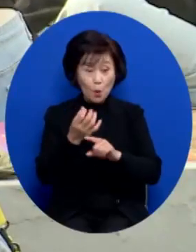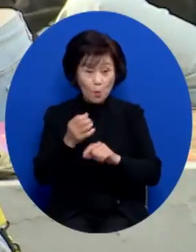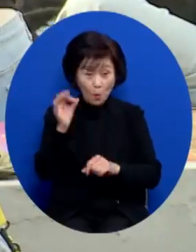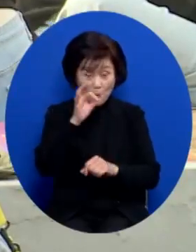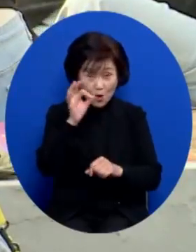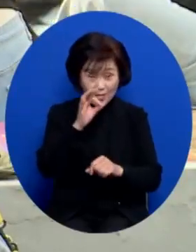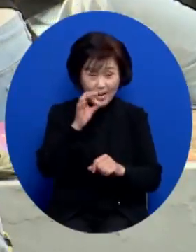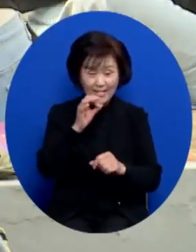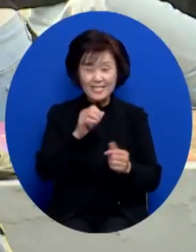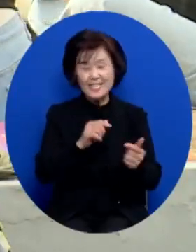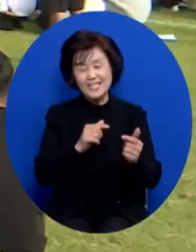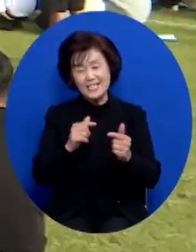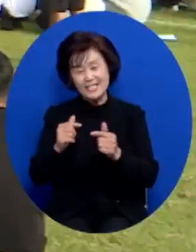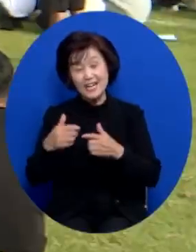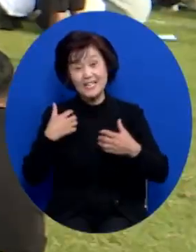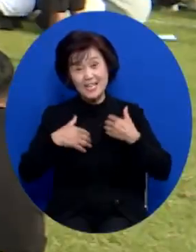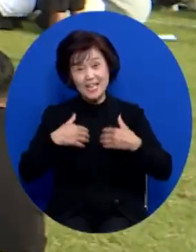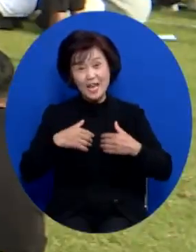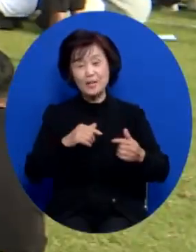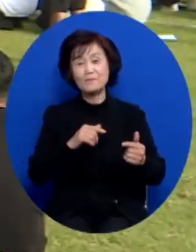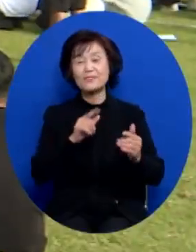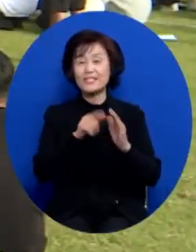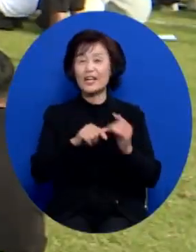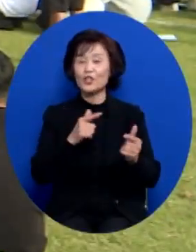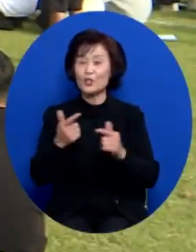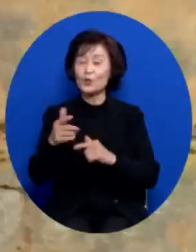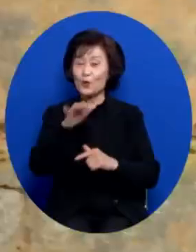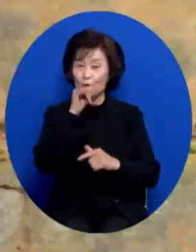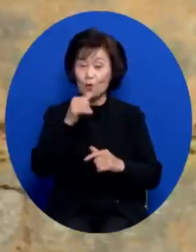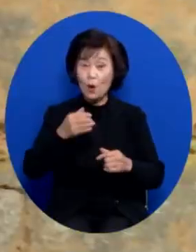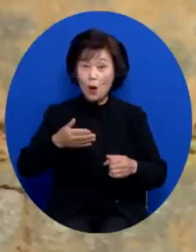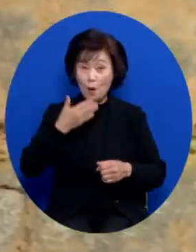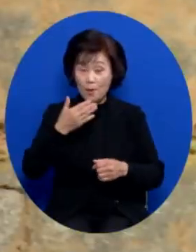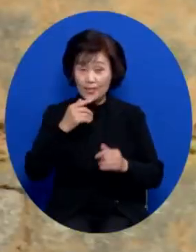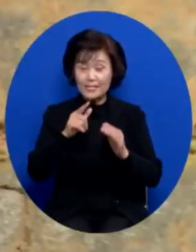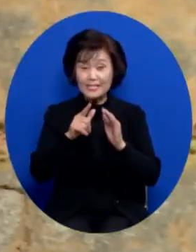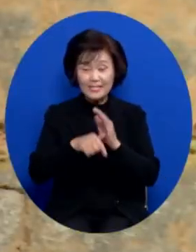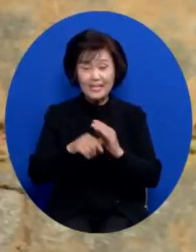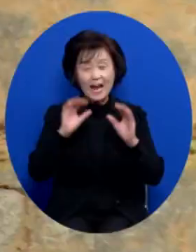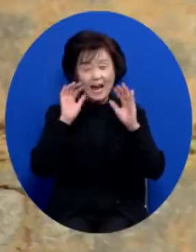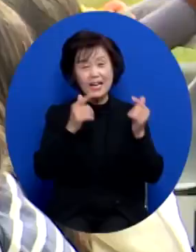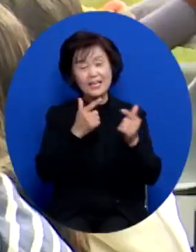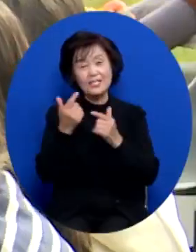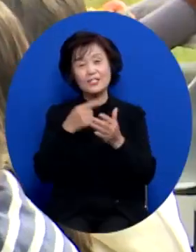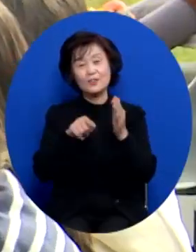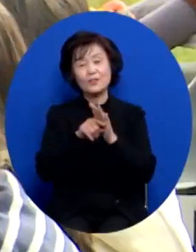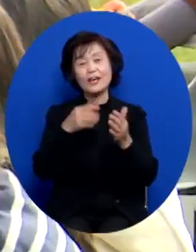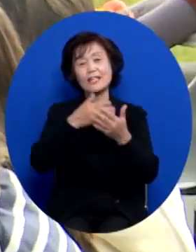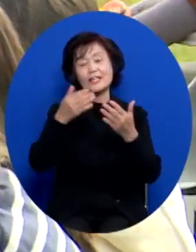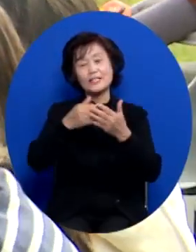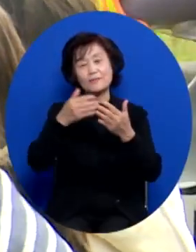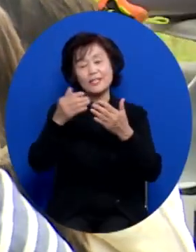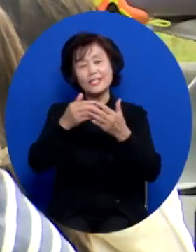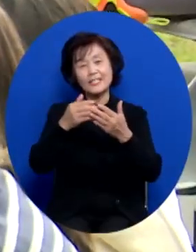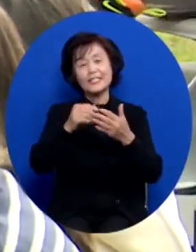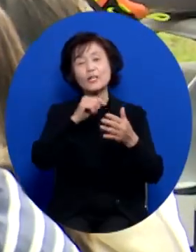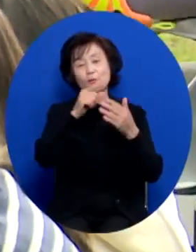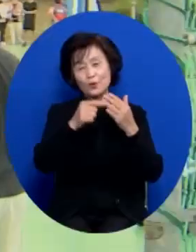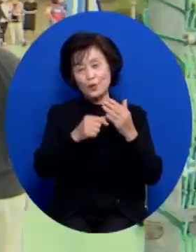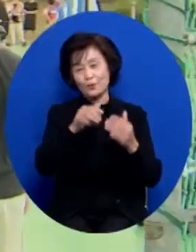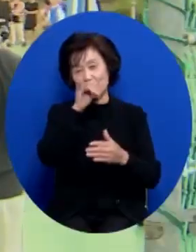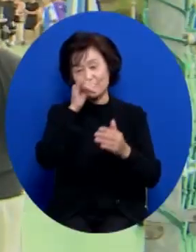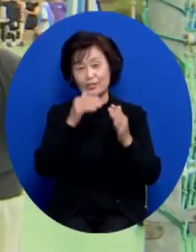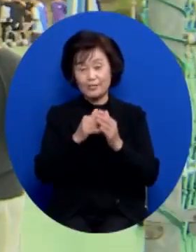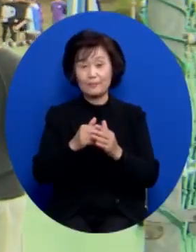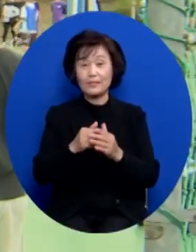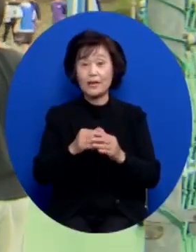스포츠와 게임이 진행됐으며 다양한 먹거리와 바자회, 어린이들을 위한 그림 그리기 등의 순서도 준비됐습니다. 이번